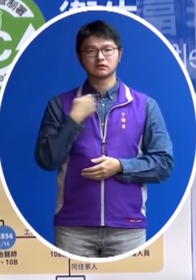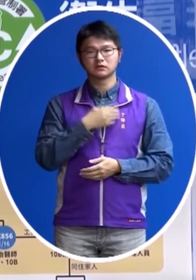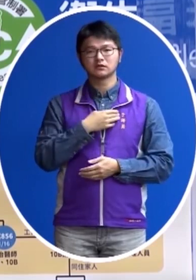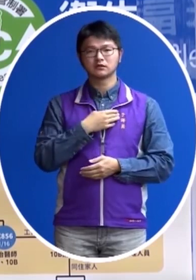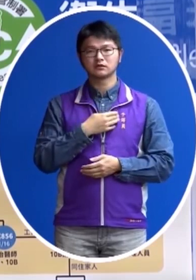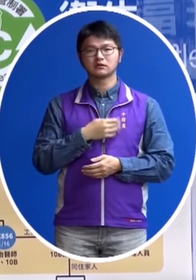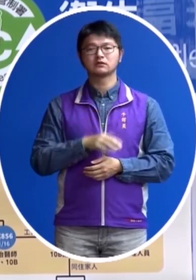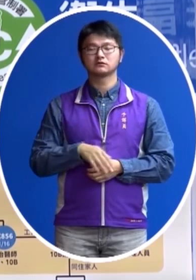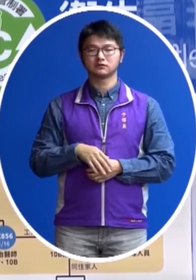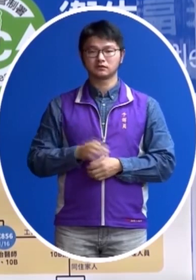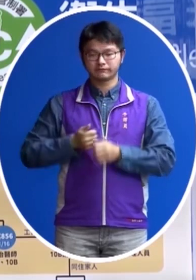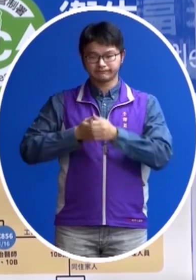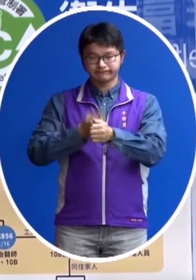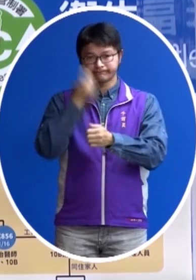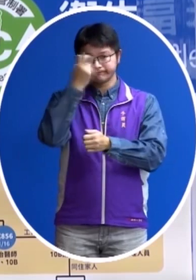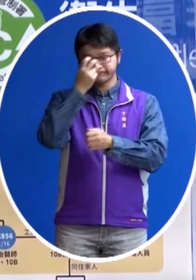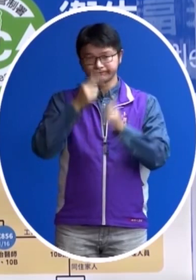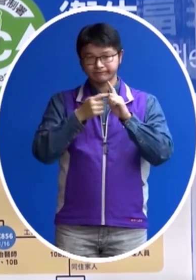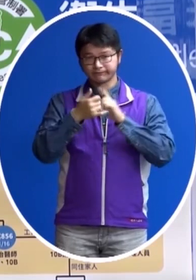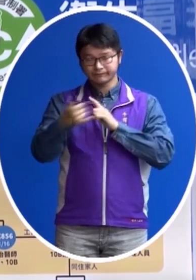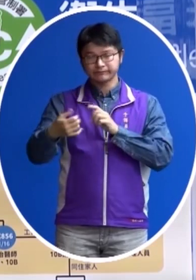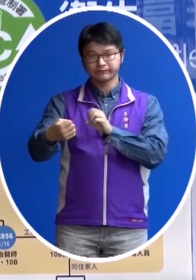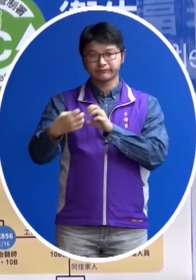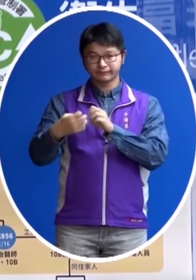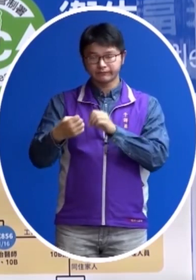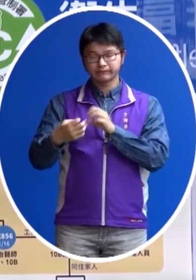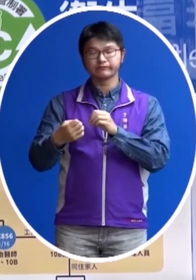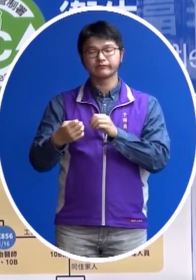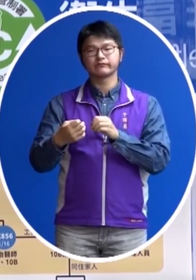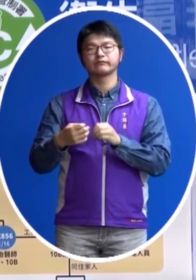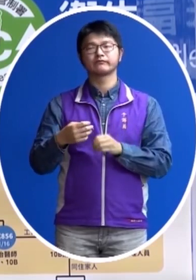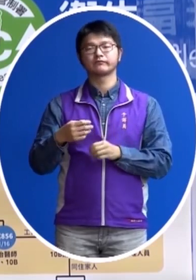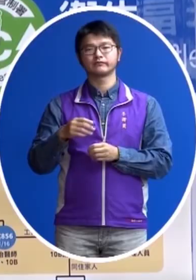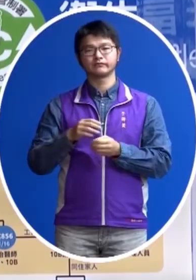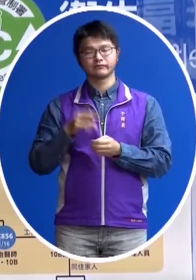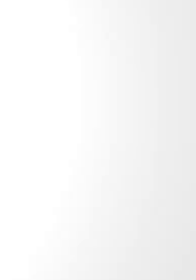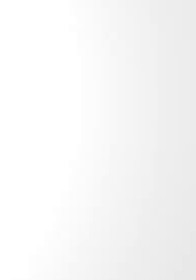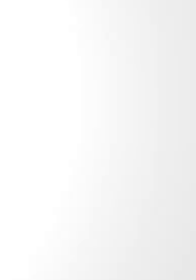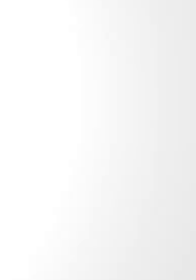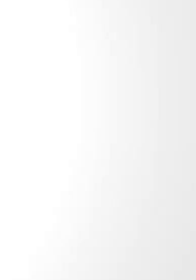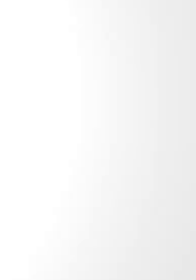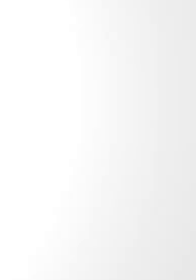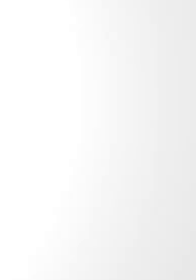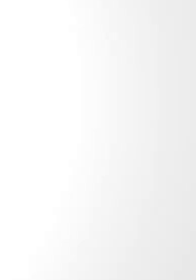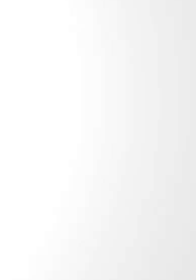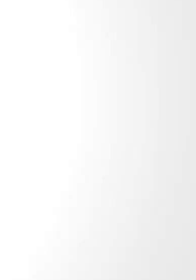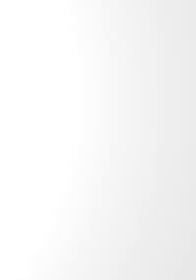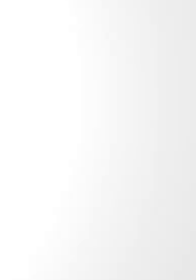关医调人员的一个，跟他的这样的一个讨论跟调查来做决定。